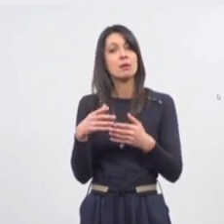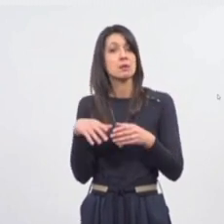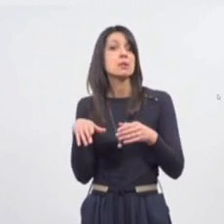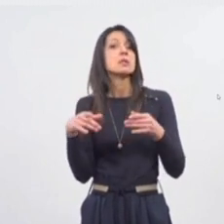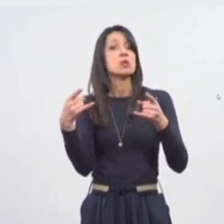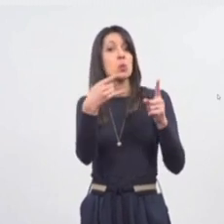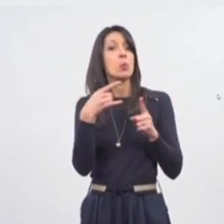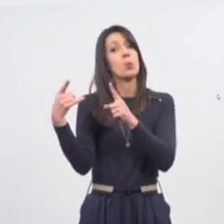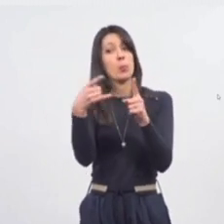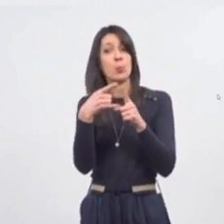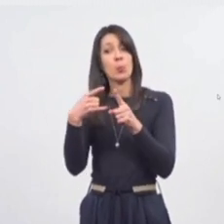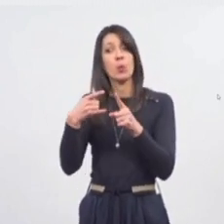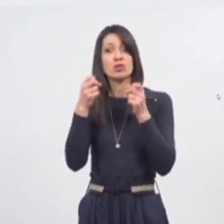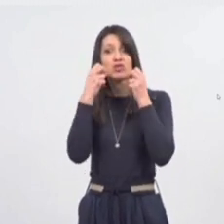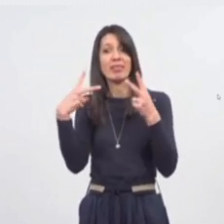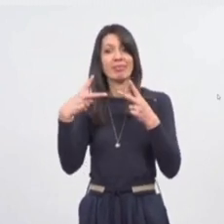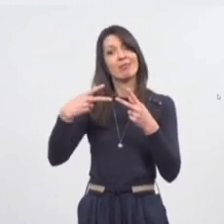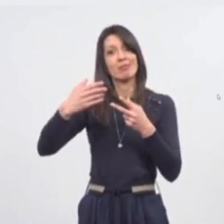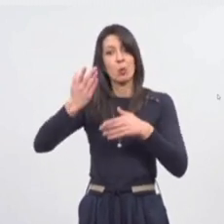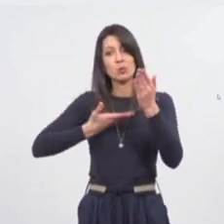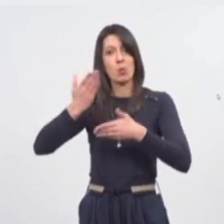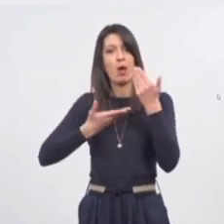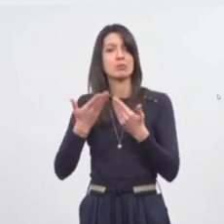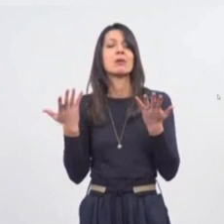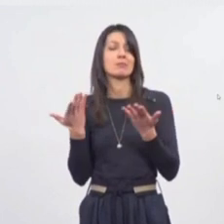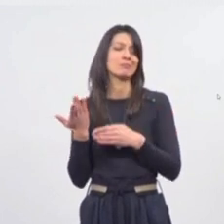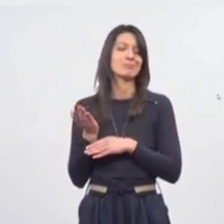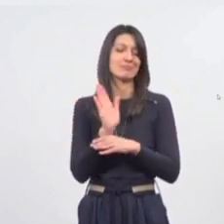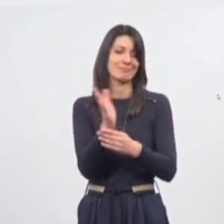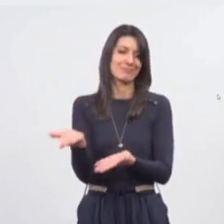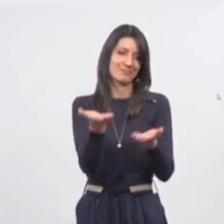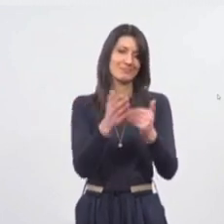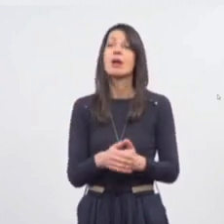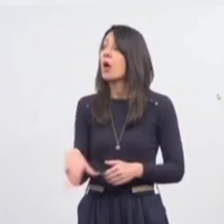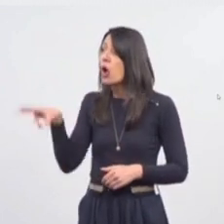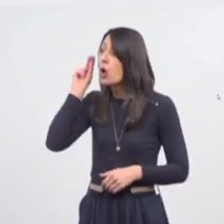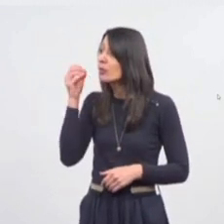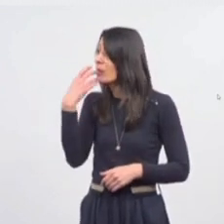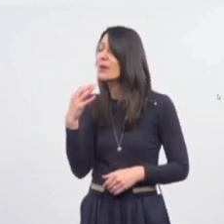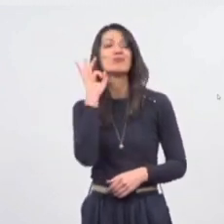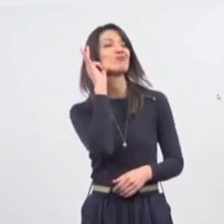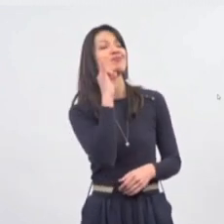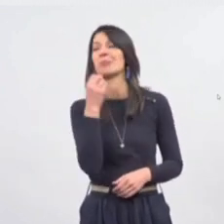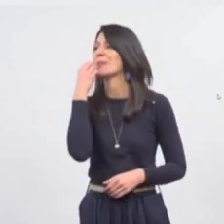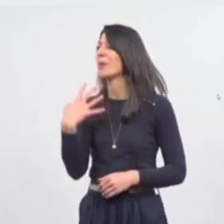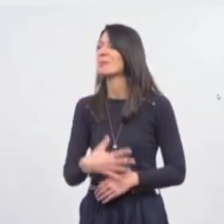Journal des Arts qui commence. Vous m'entendez ? Oui. Très bien.